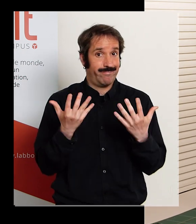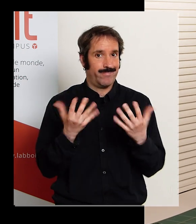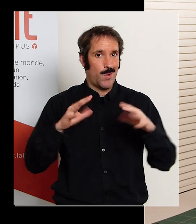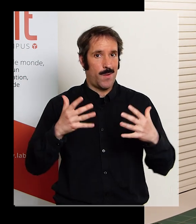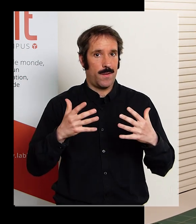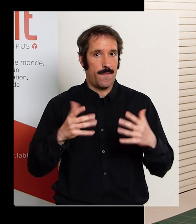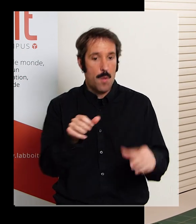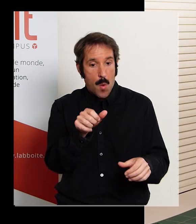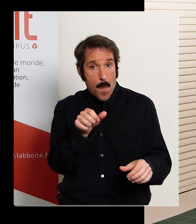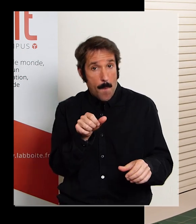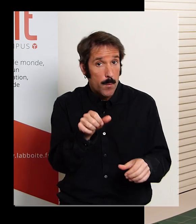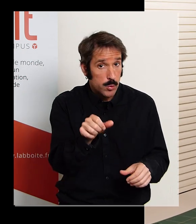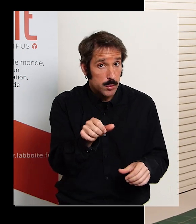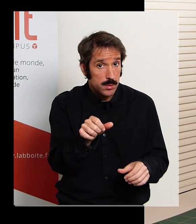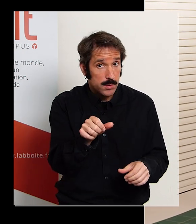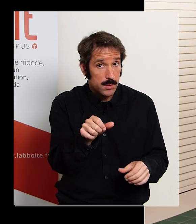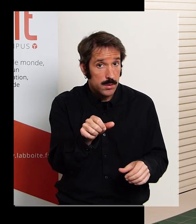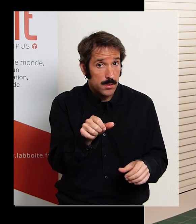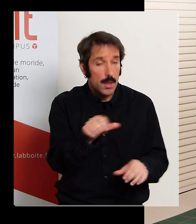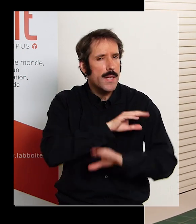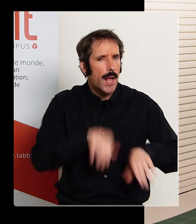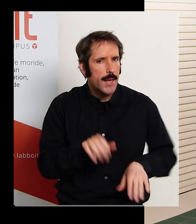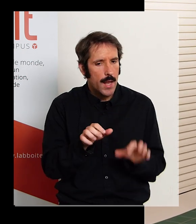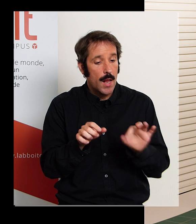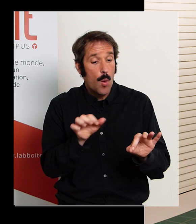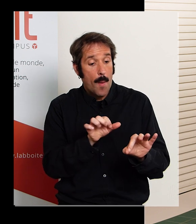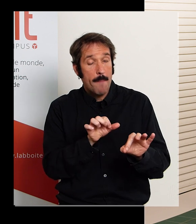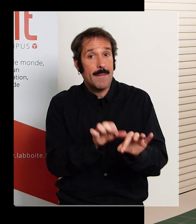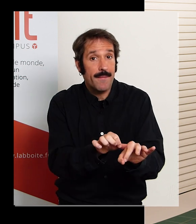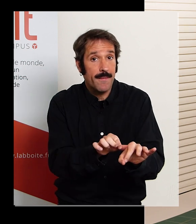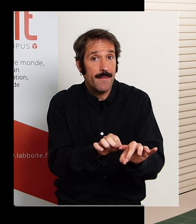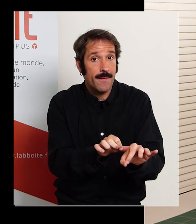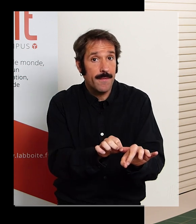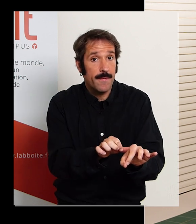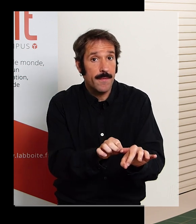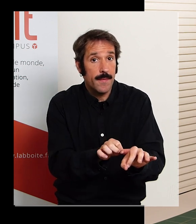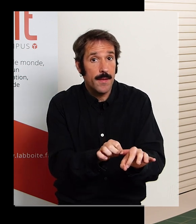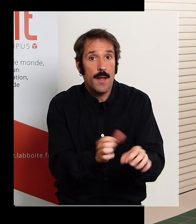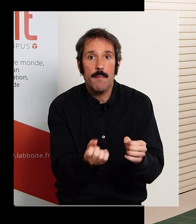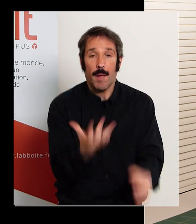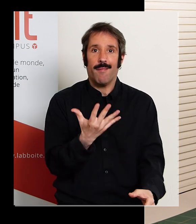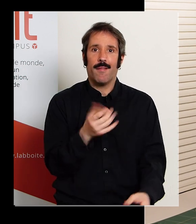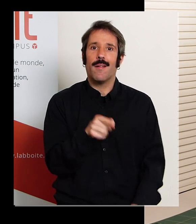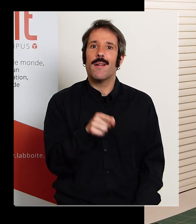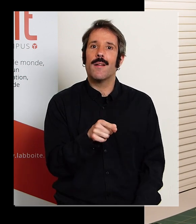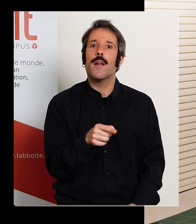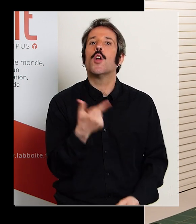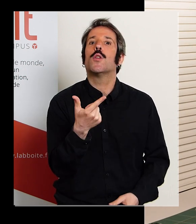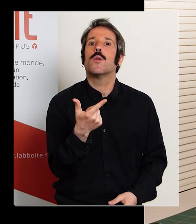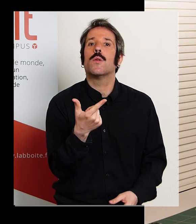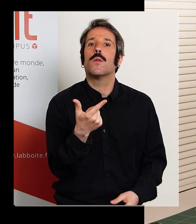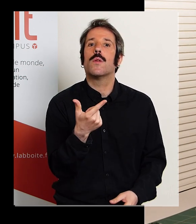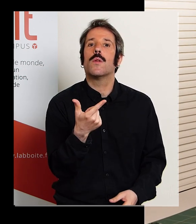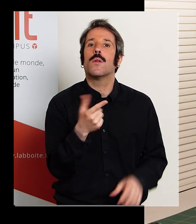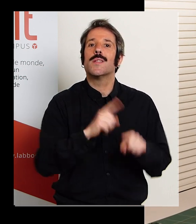révéler, il faut pousser sur l'anneau, le dernier anneau que vous avez enfilé, et ça fait apparaître les